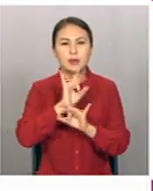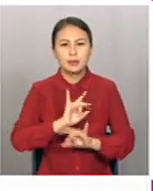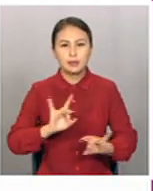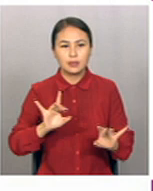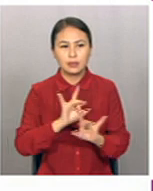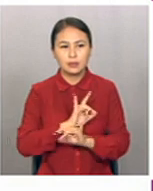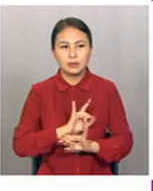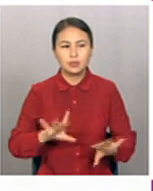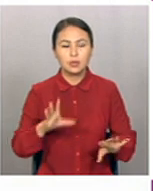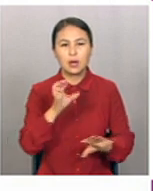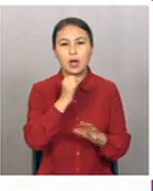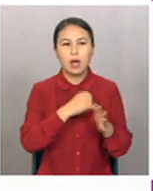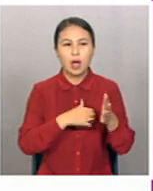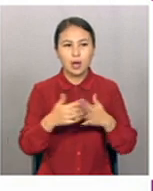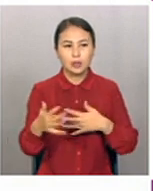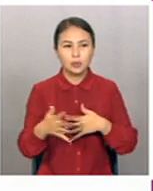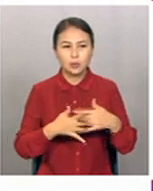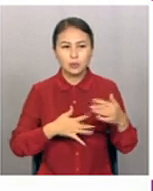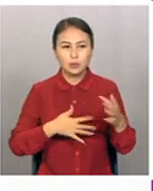айтайық. Аю,